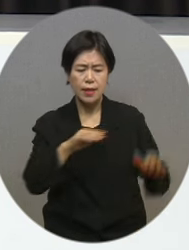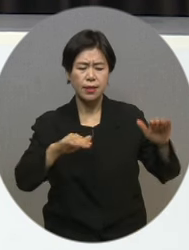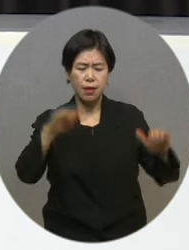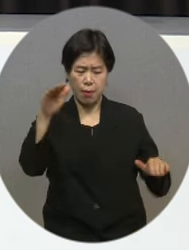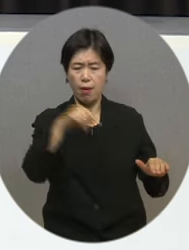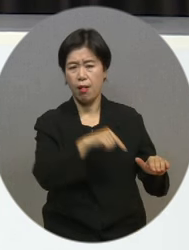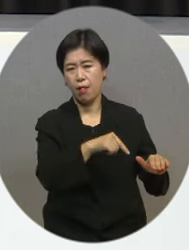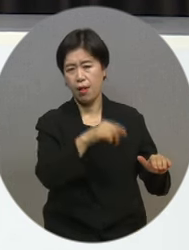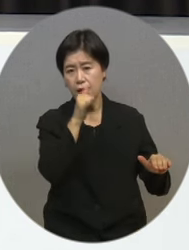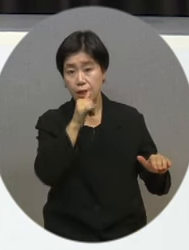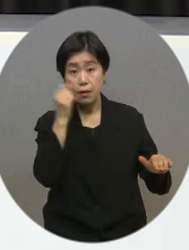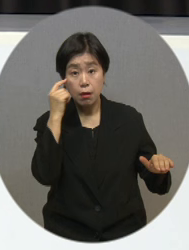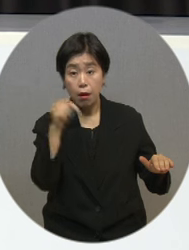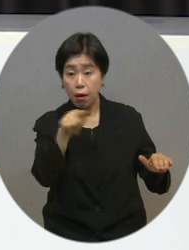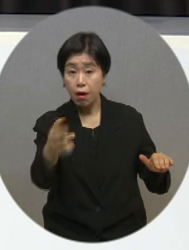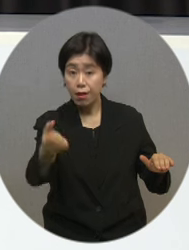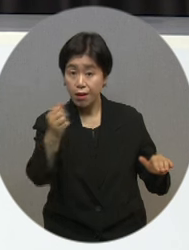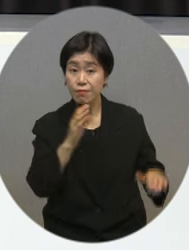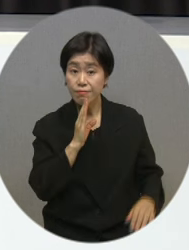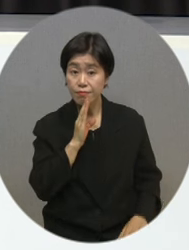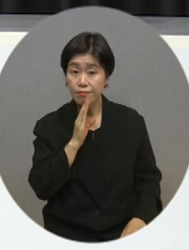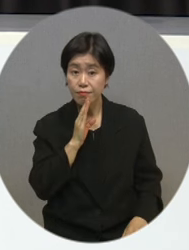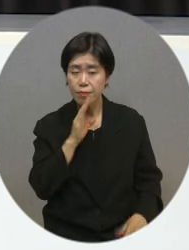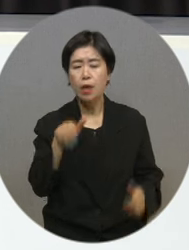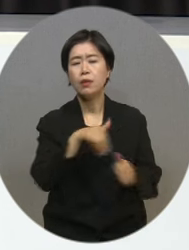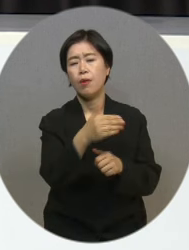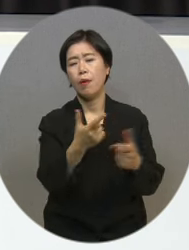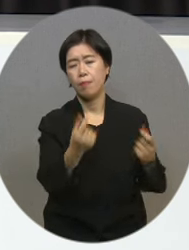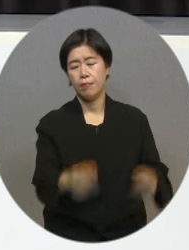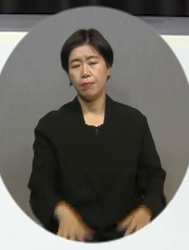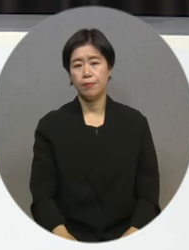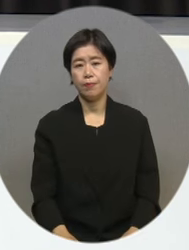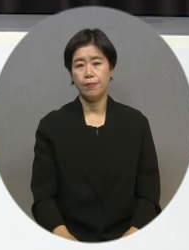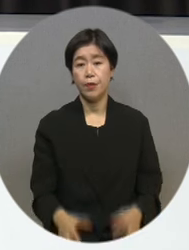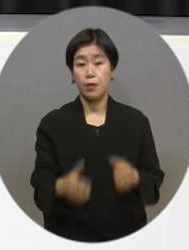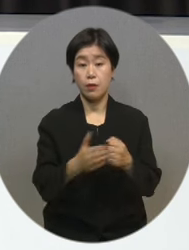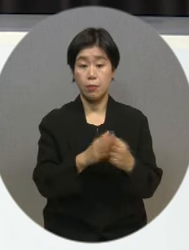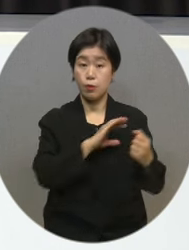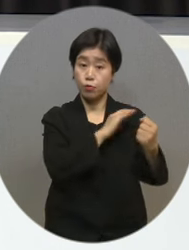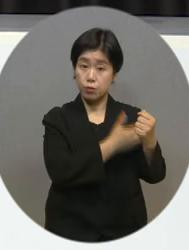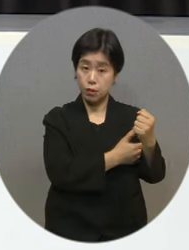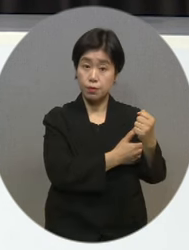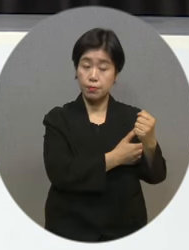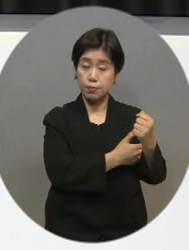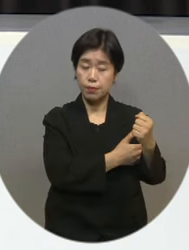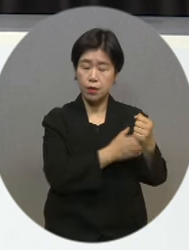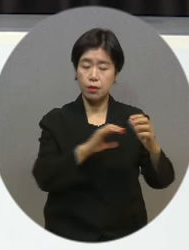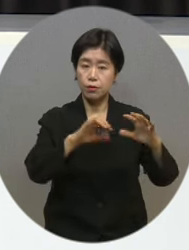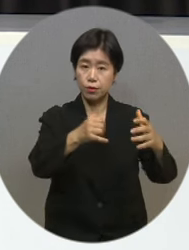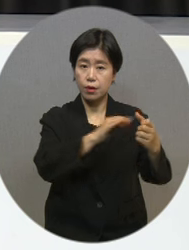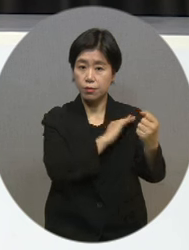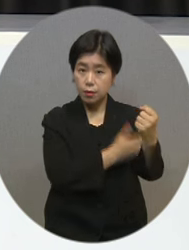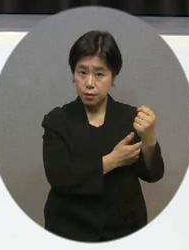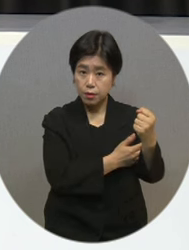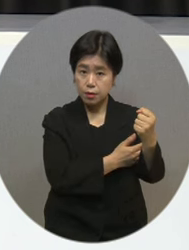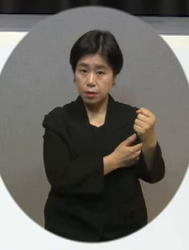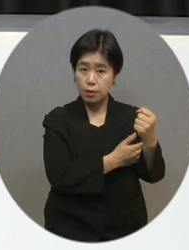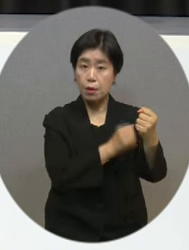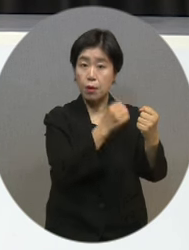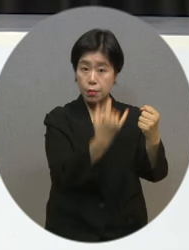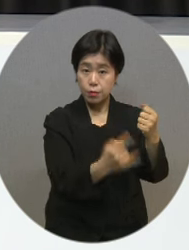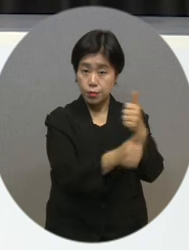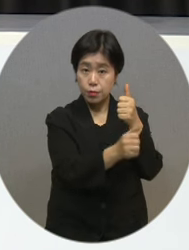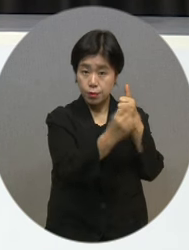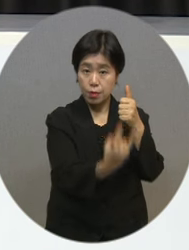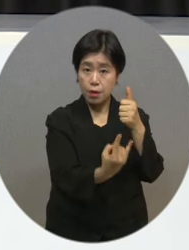계층으로 인식하고 계십니다. 그게 현실이기도 하고요. 그래서 국가인권위원회가 이제 정기적으로 차별 실태 조사를